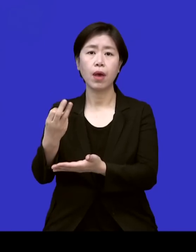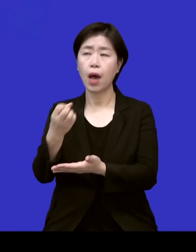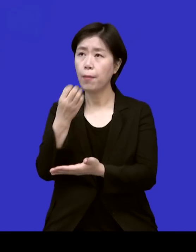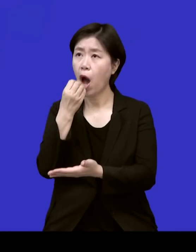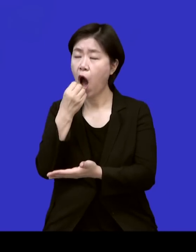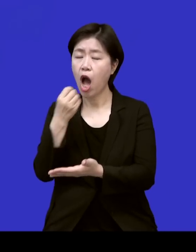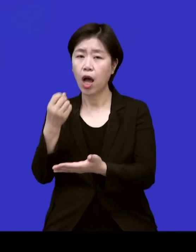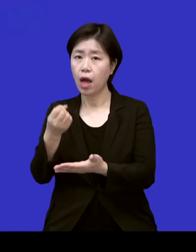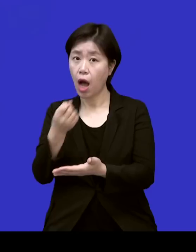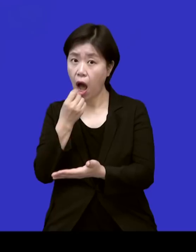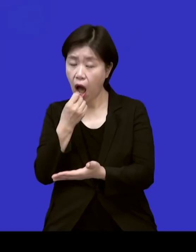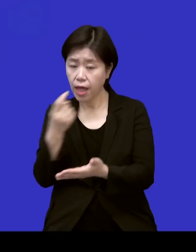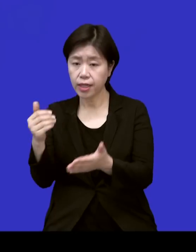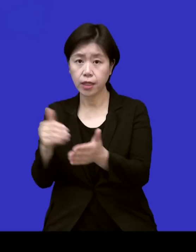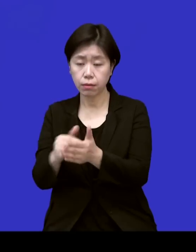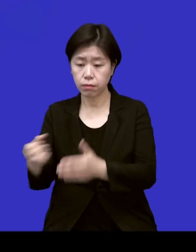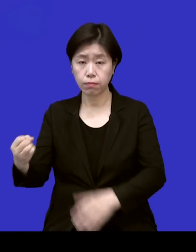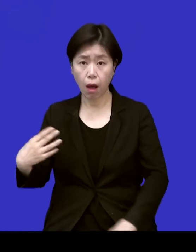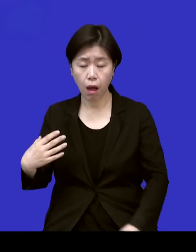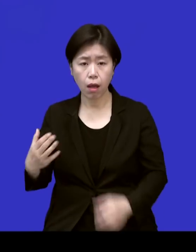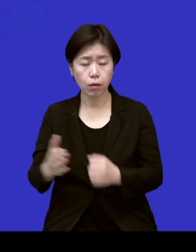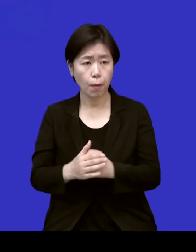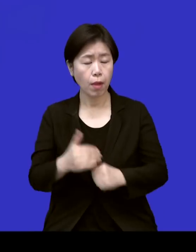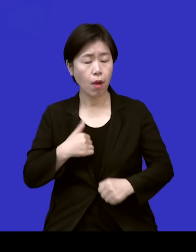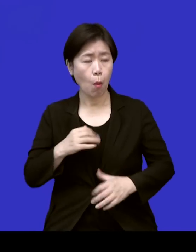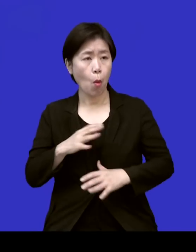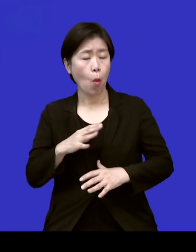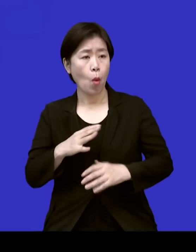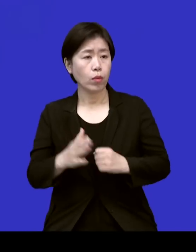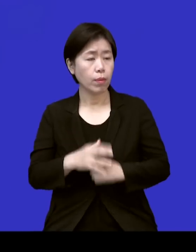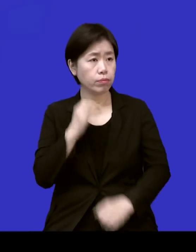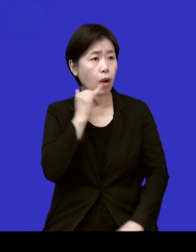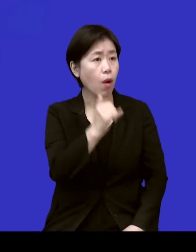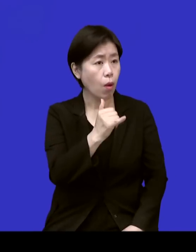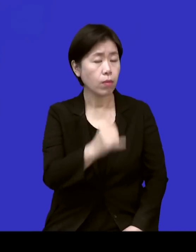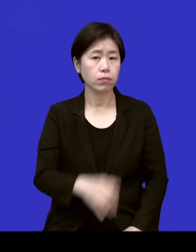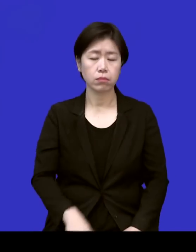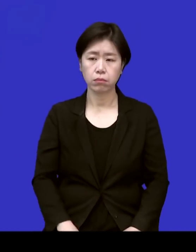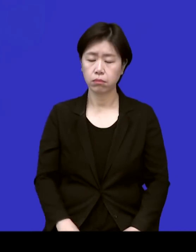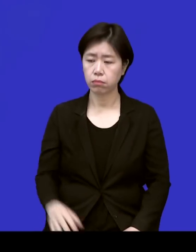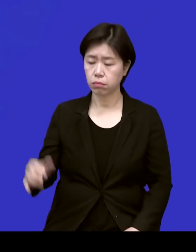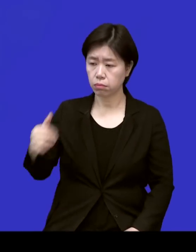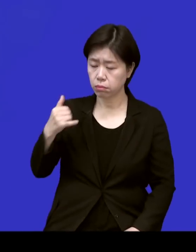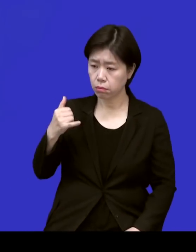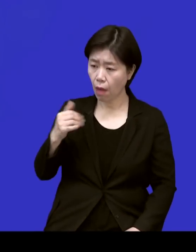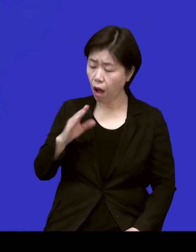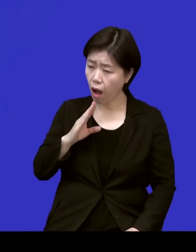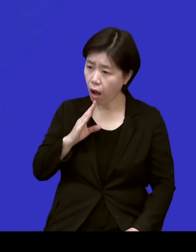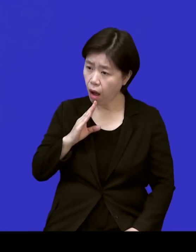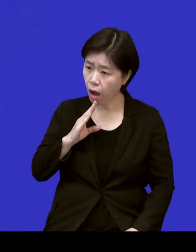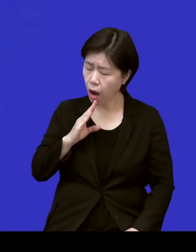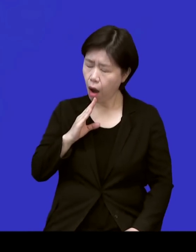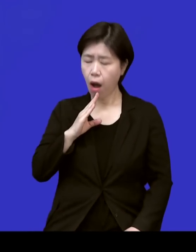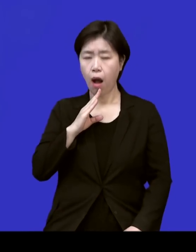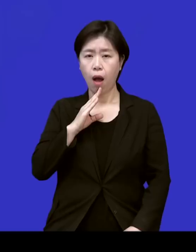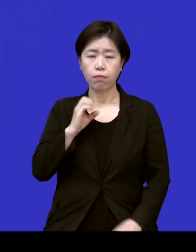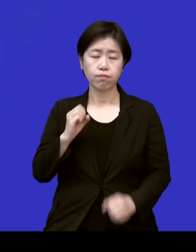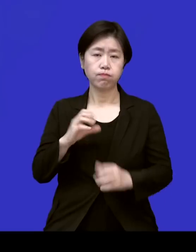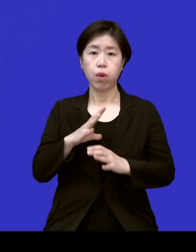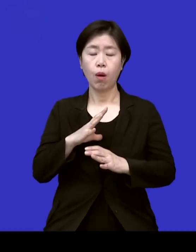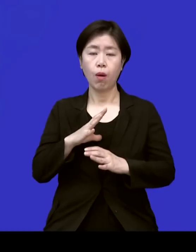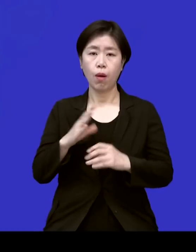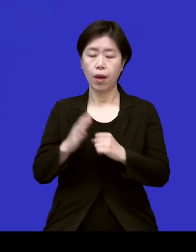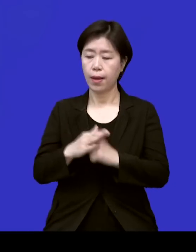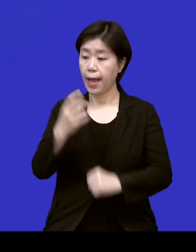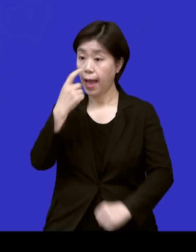있는 아이는 아니었어가지고 예. 너무 놀랬고 예. 이제 정신없이 이제 학원으로 갔어요. 네네.